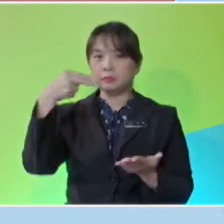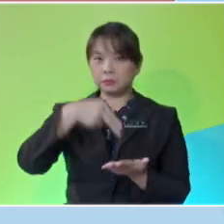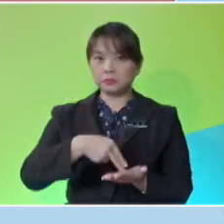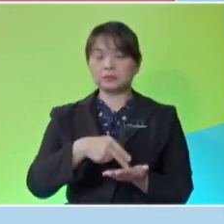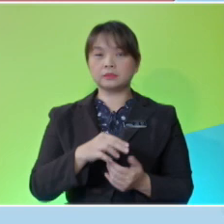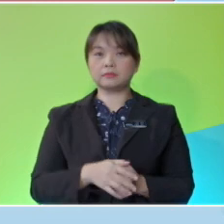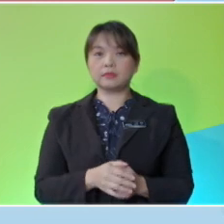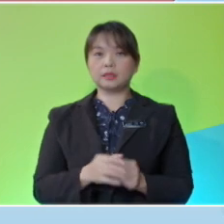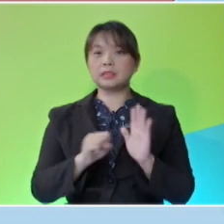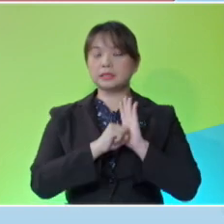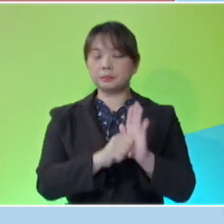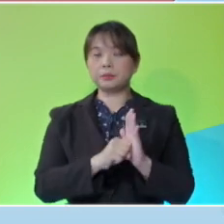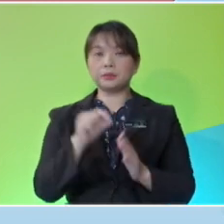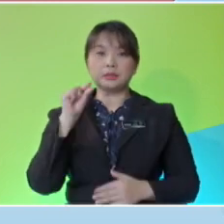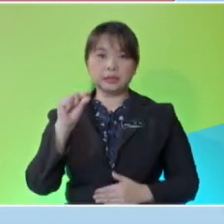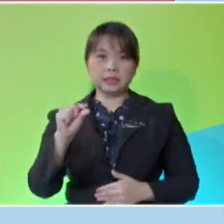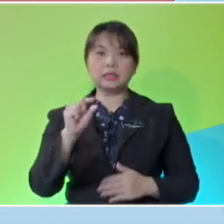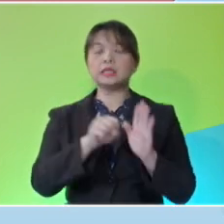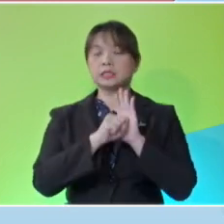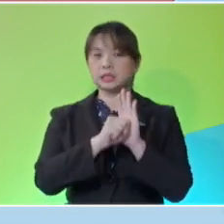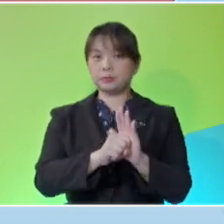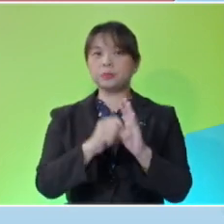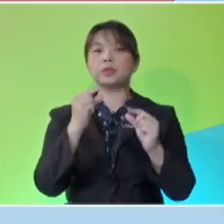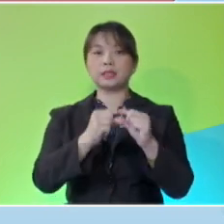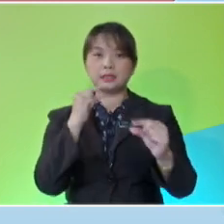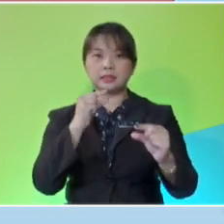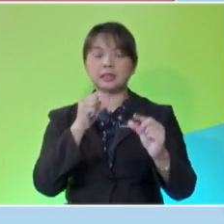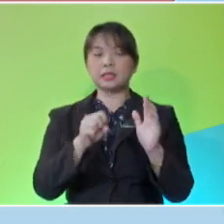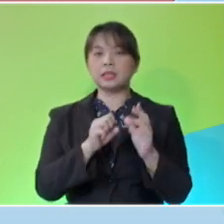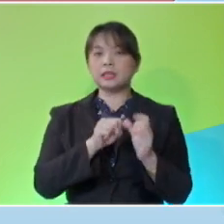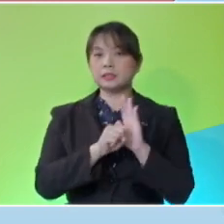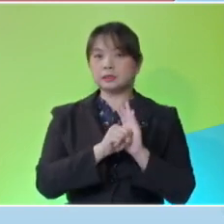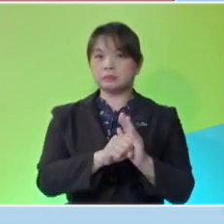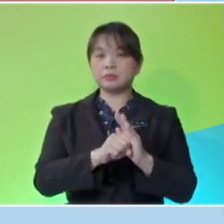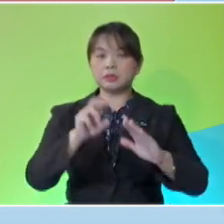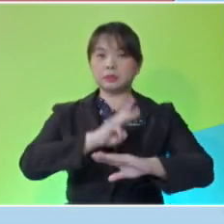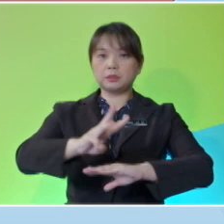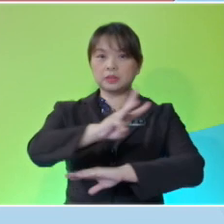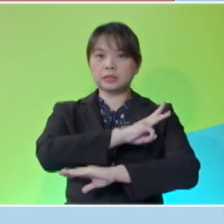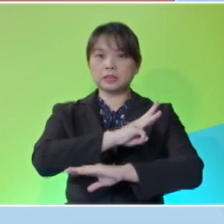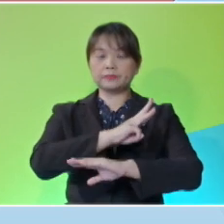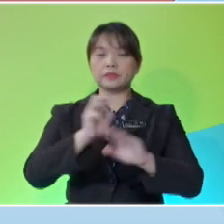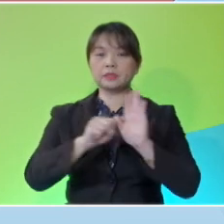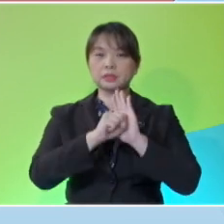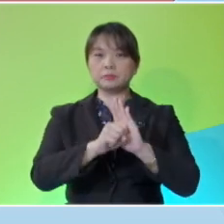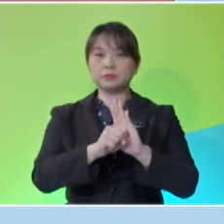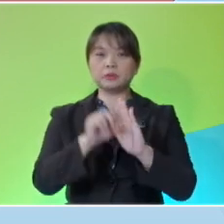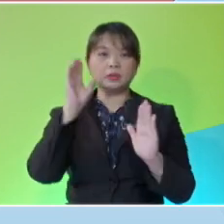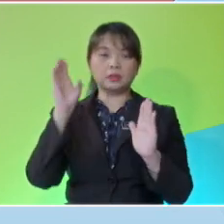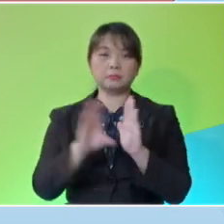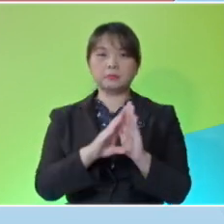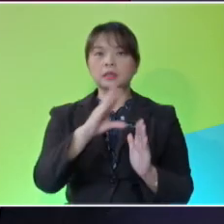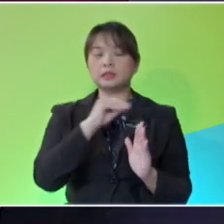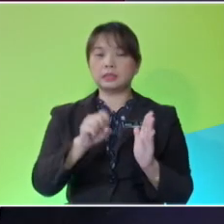simbol titik simpul garisan simbol kawasan simbol bergambar dan juga simbol perkataan